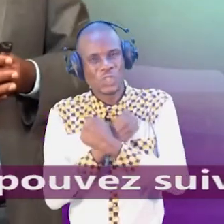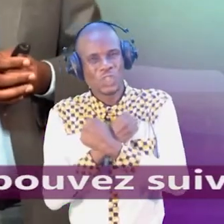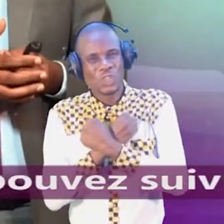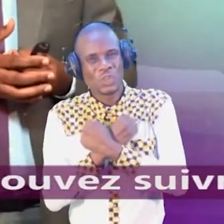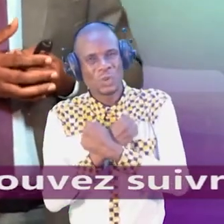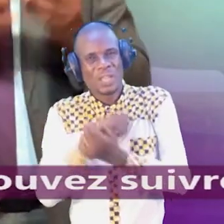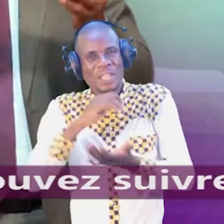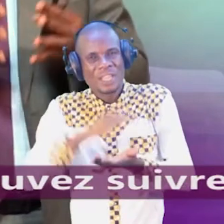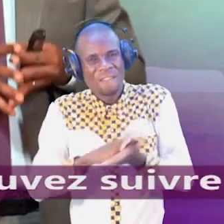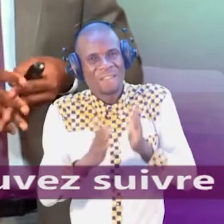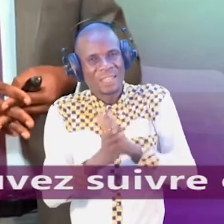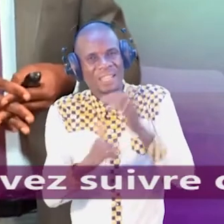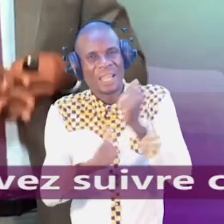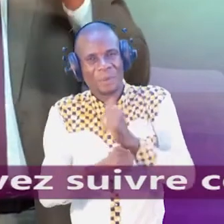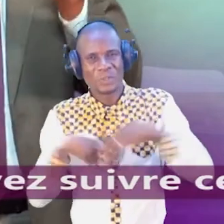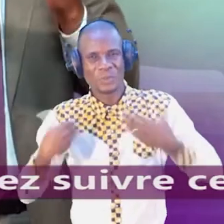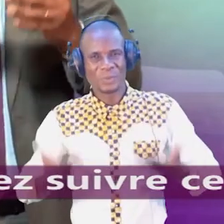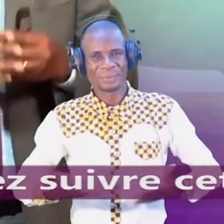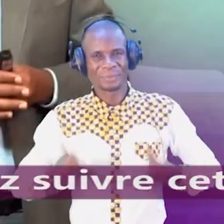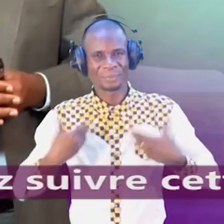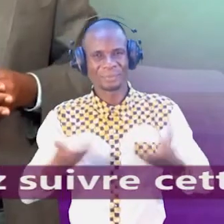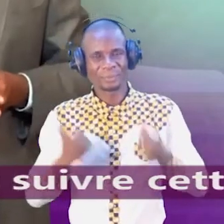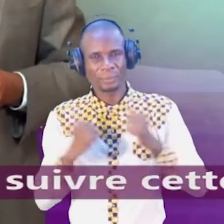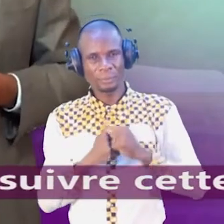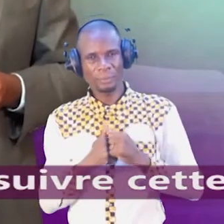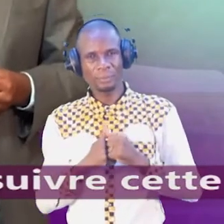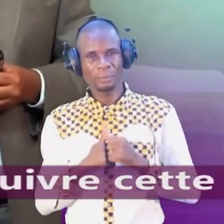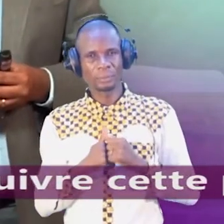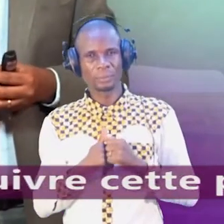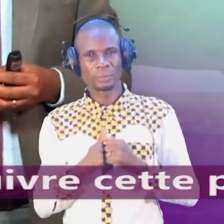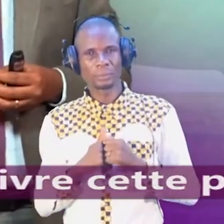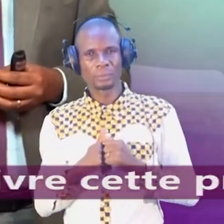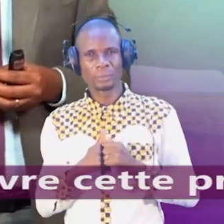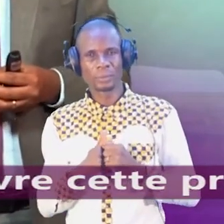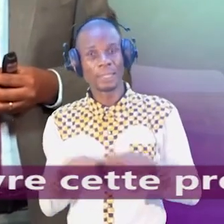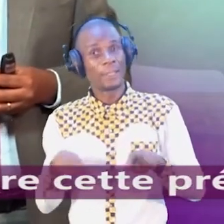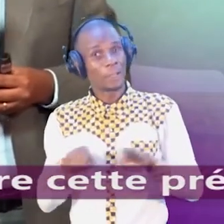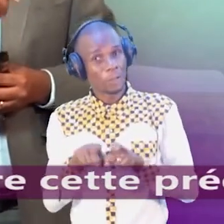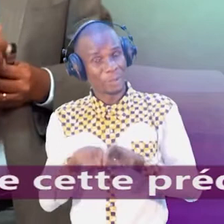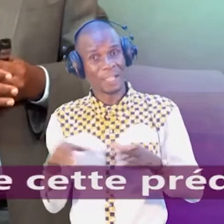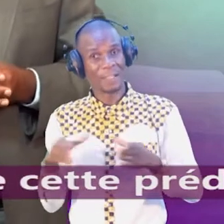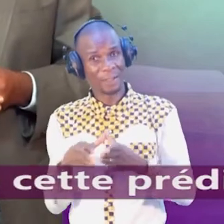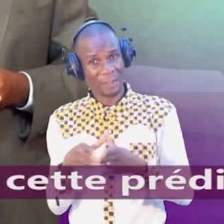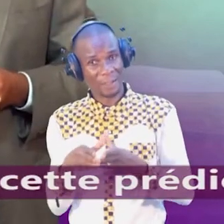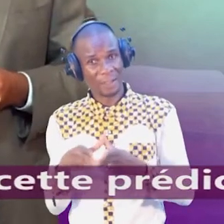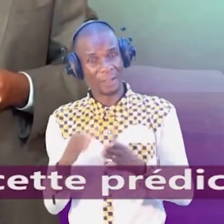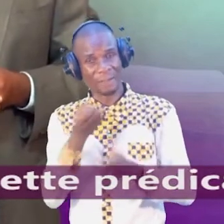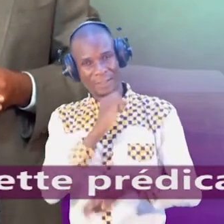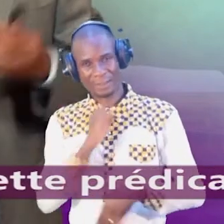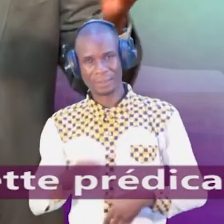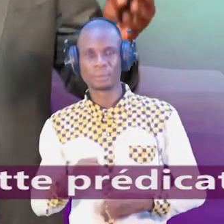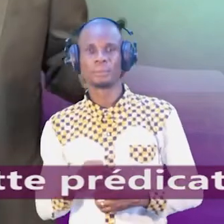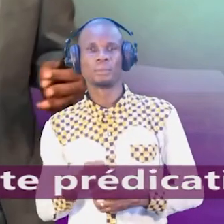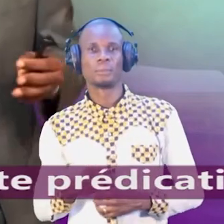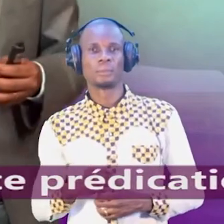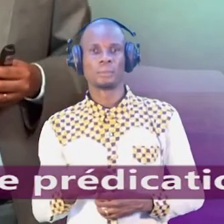soki olingi moto kasi ozali kosala mpenza makambo ya pepele mpo ete oyeba kosepelisa ye te okoyeba